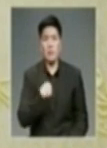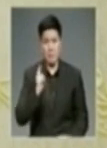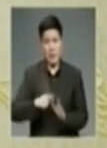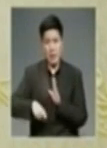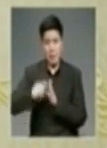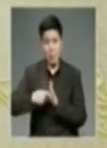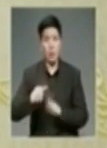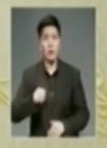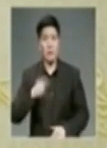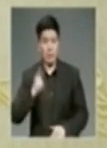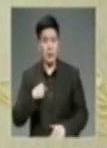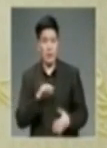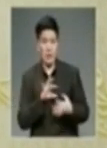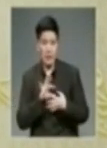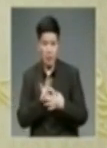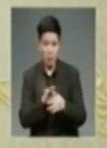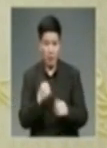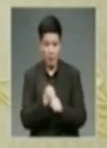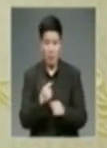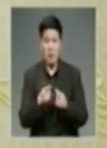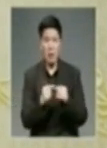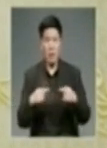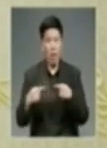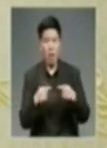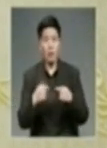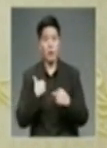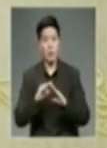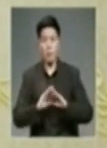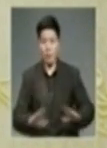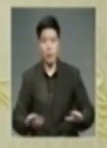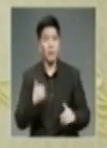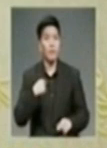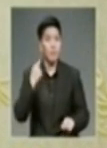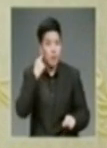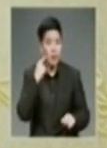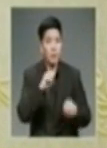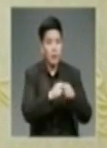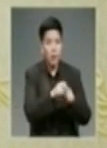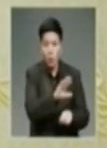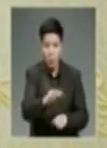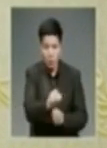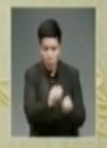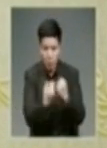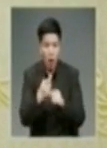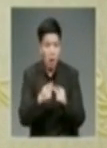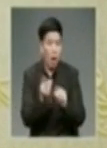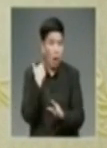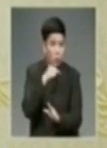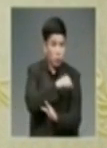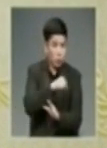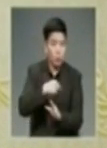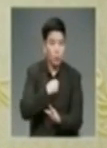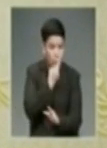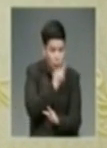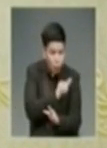ที่ผมต้องนำมาสานต่อเพื่อจะยุติเรื่องราวดังกล่าวให้ได้อย่างเป็นรูปธรรมก็รับฟังเขาเห็นทุกภาคส่วนนะครับเอาของกล่าวมาดูด้วย